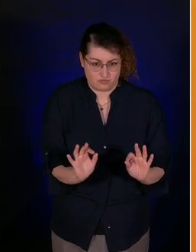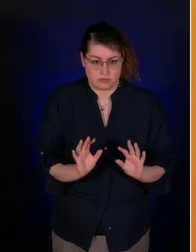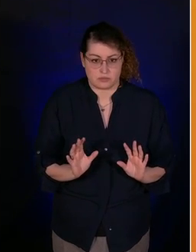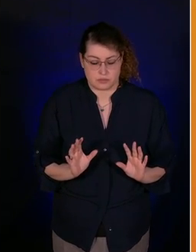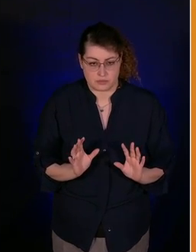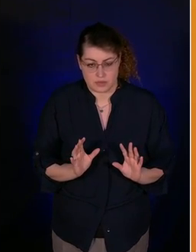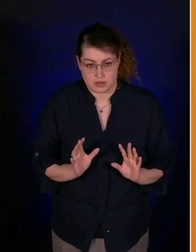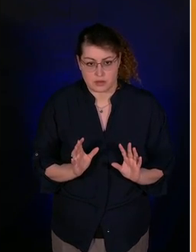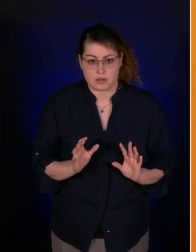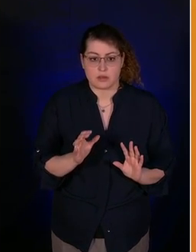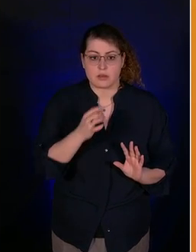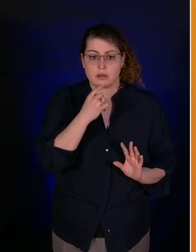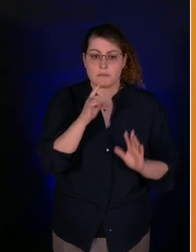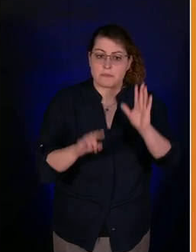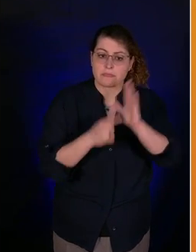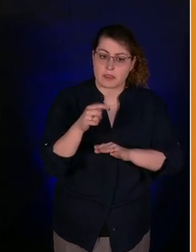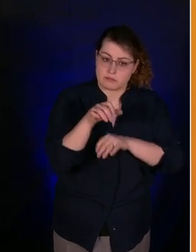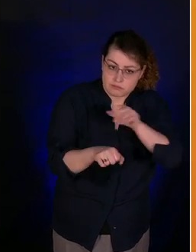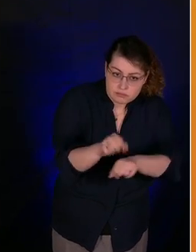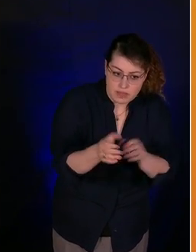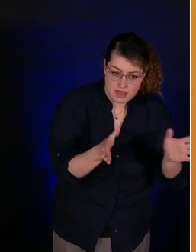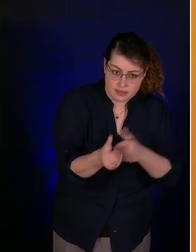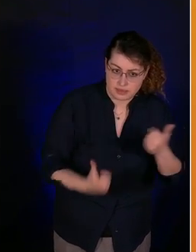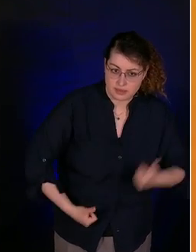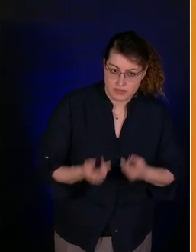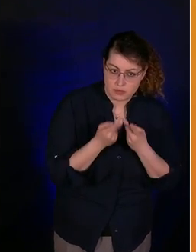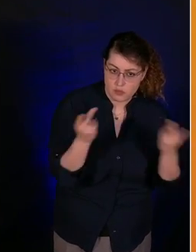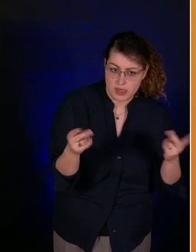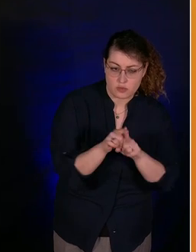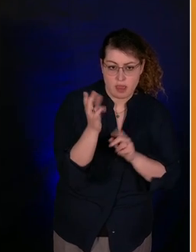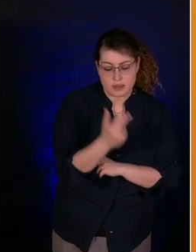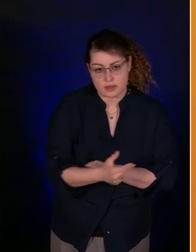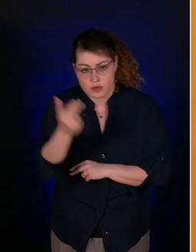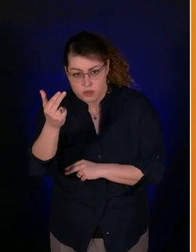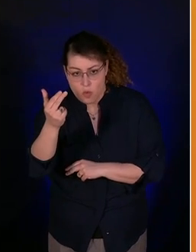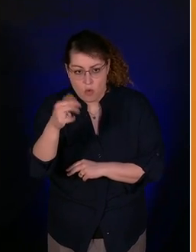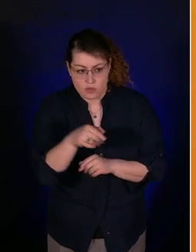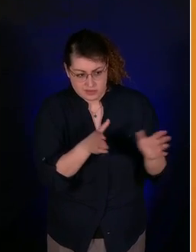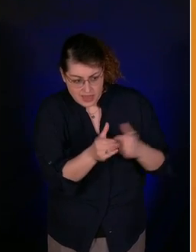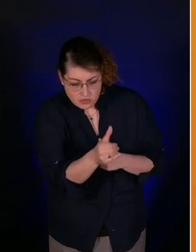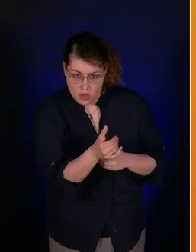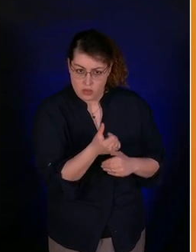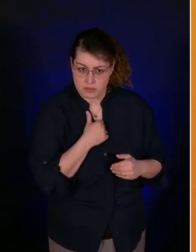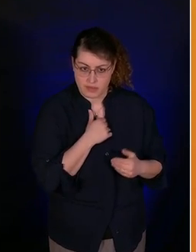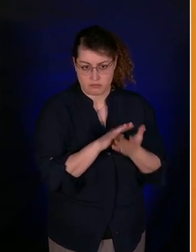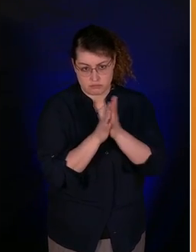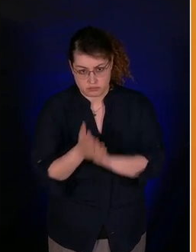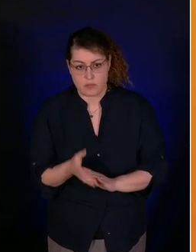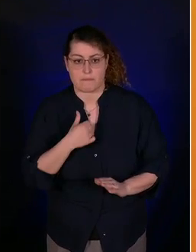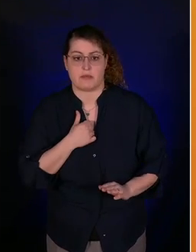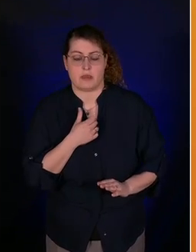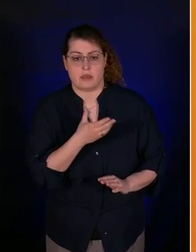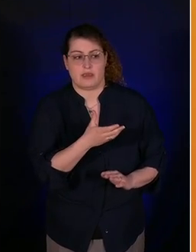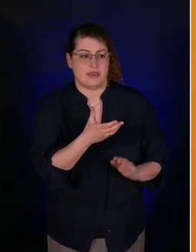La réappropriation des services publics, la nationalisation des secteurs clés de l'économie nationale sont des